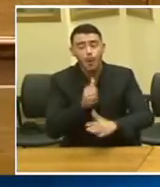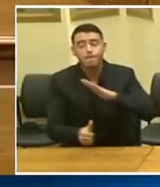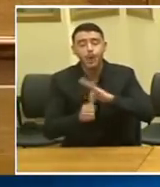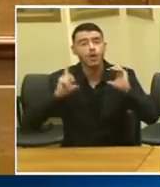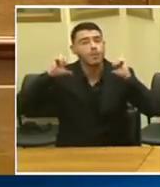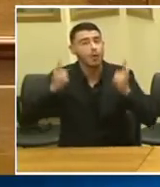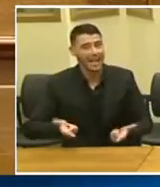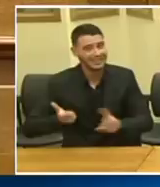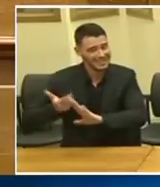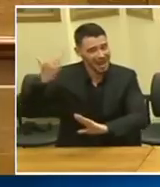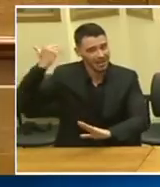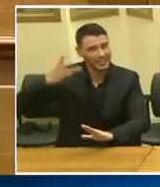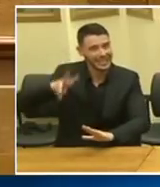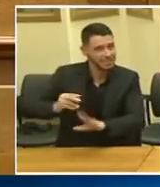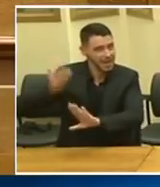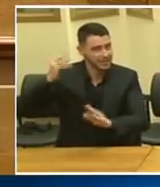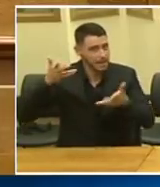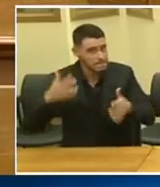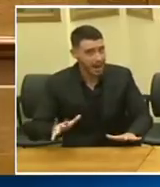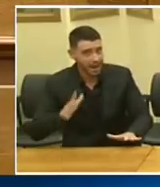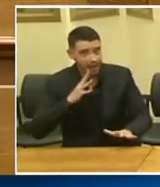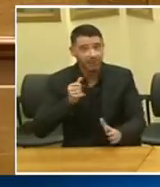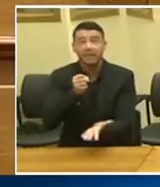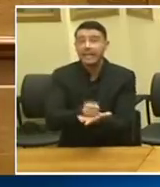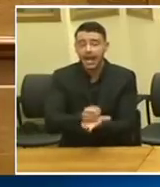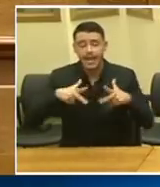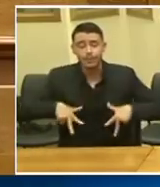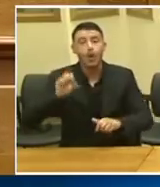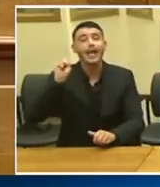επιθέσεις και συκοφαντίες στον Υπουργό των Εξωτερικών.